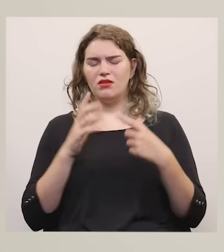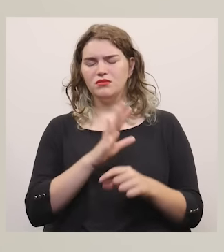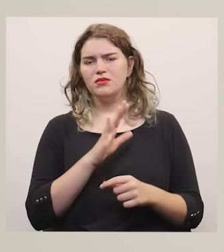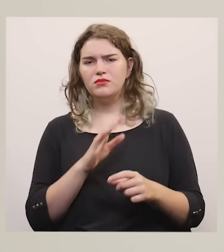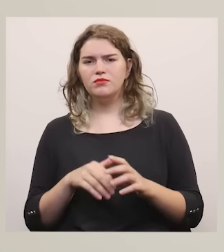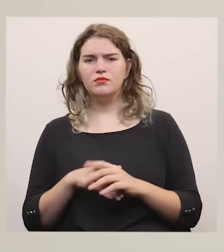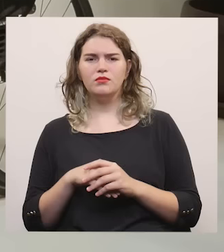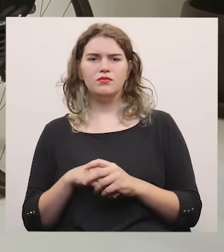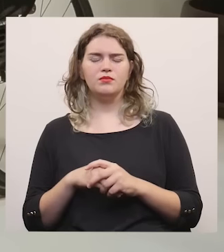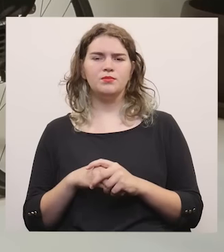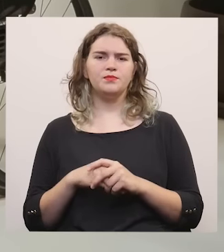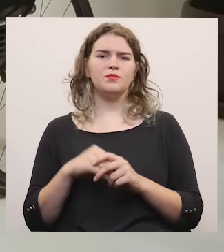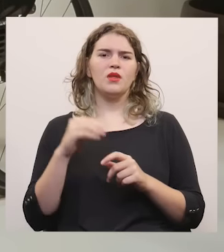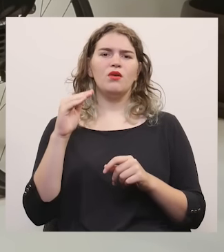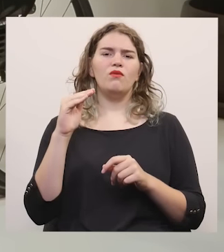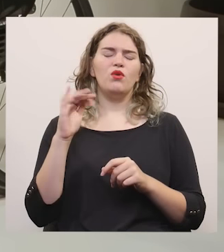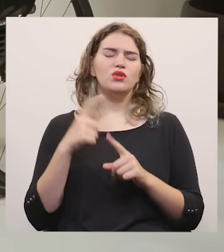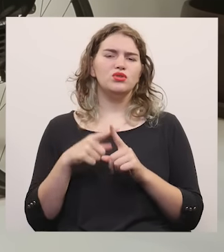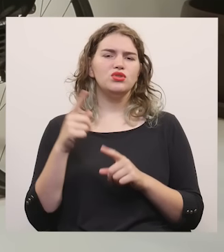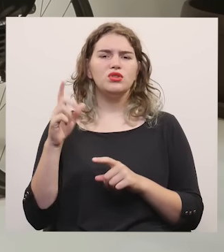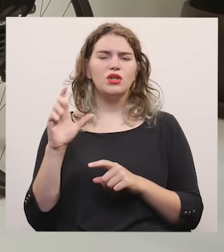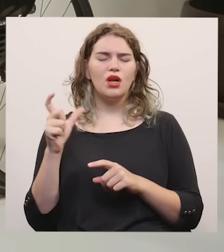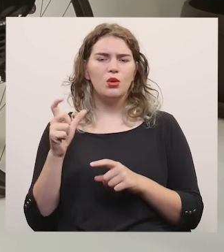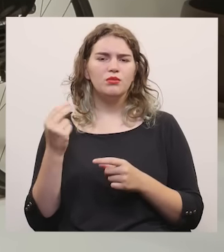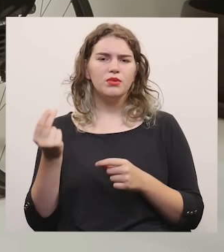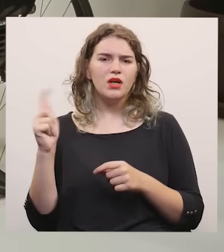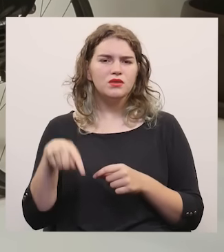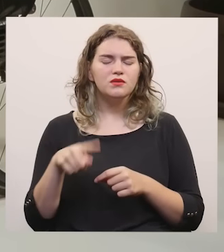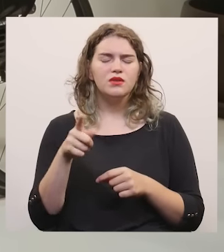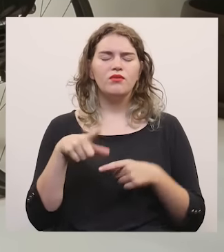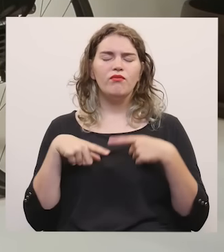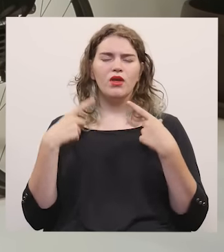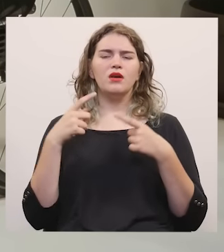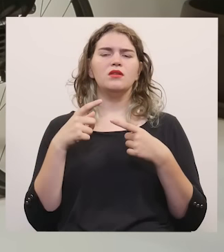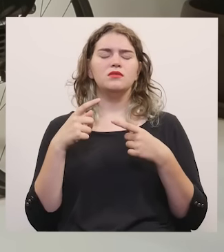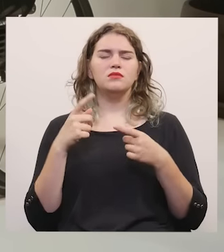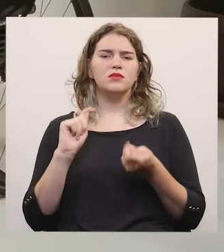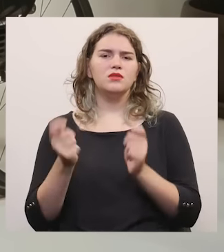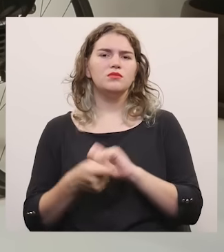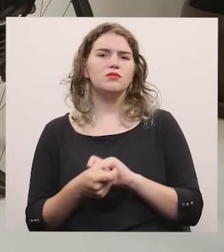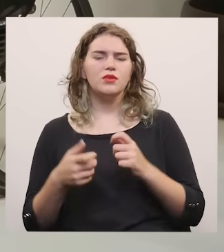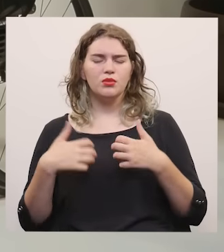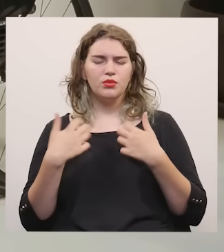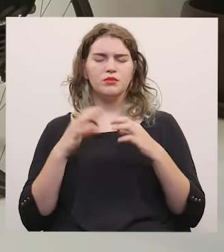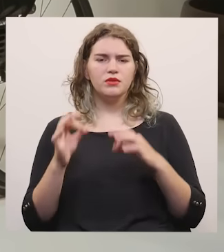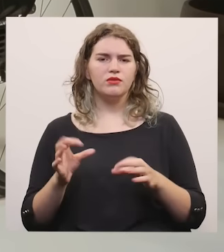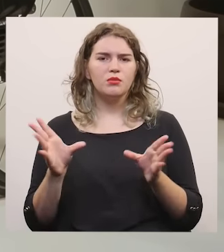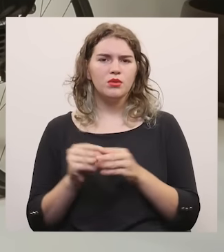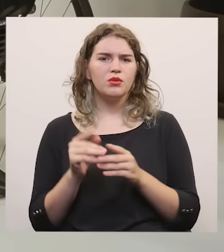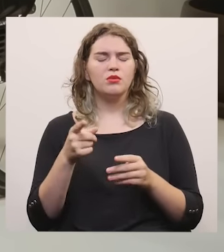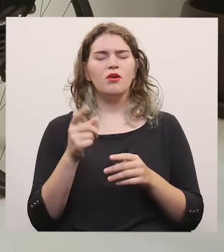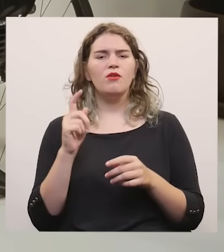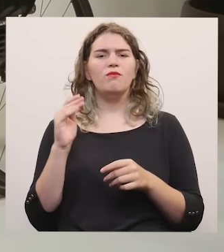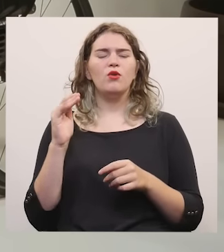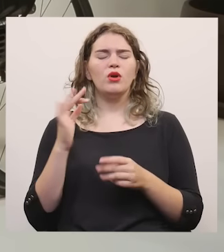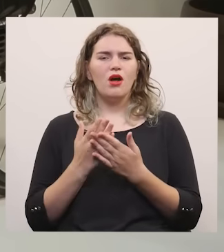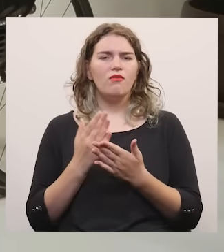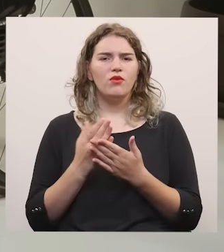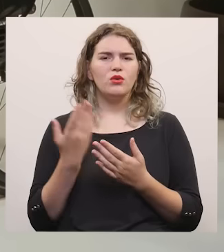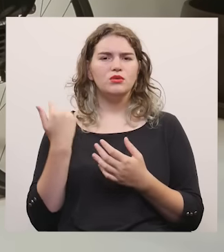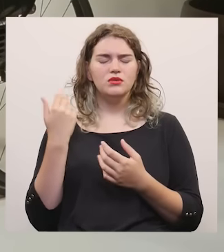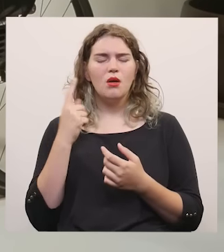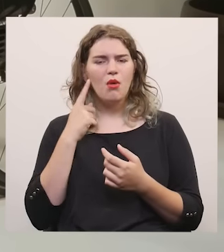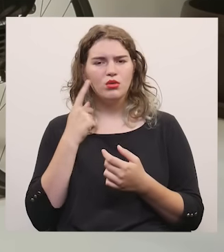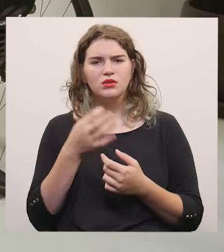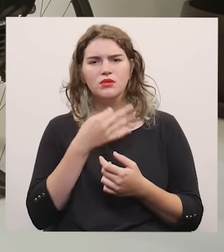lor. Florin și Claudia, bine ați venit la Vieți Transformate. Bine v-am găsit. Ne bucurăm să fim alături de dumneavoastră. Florin, ai fost deja, am